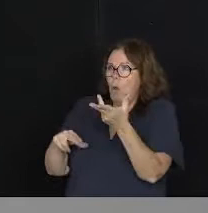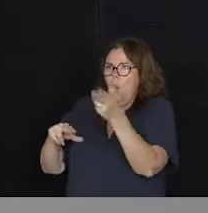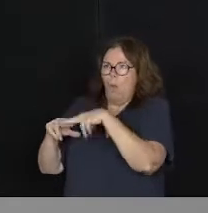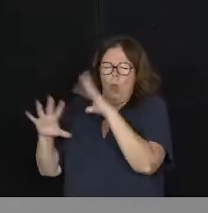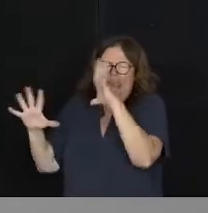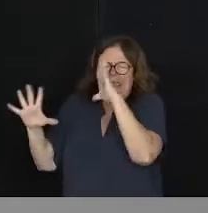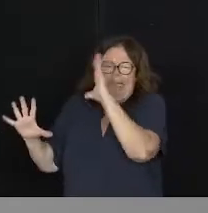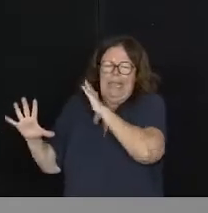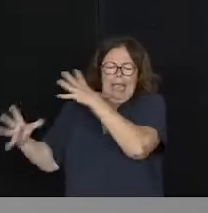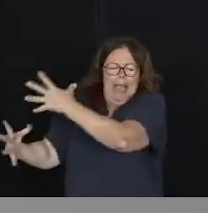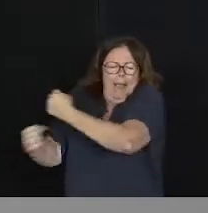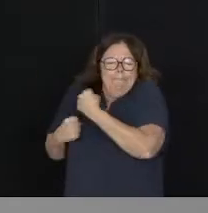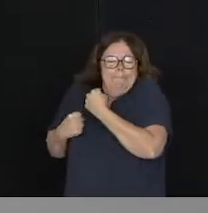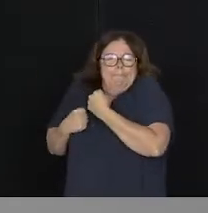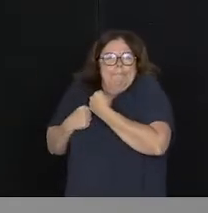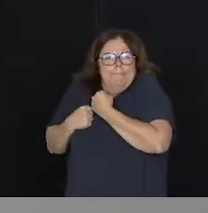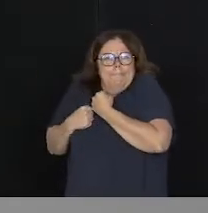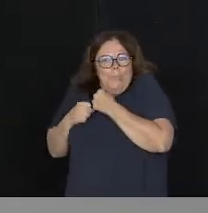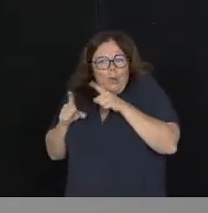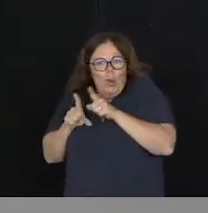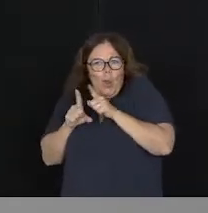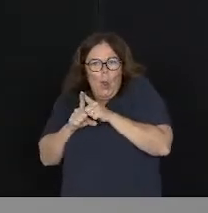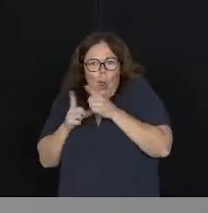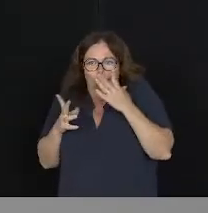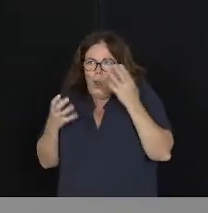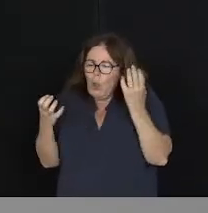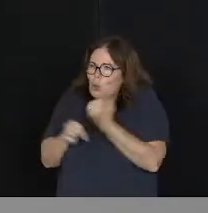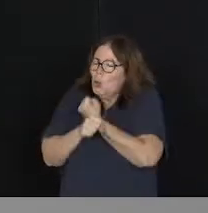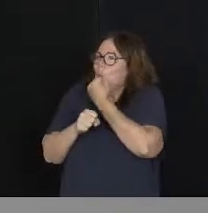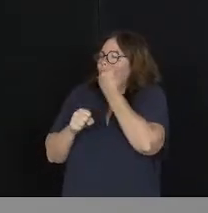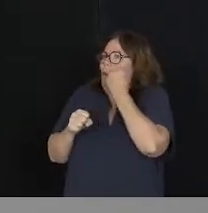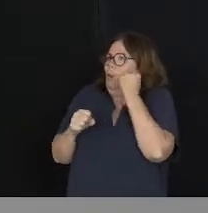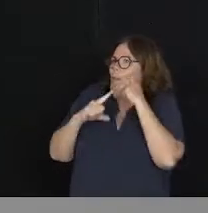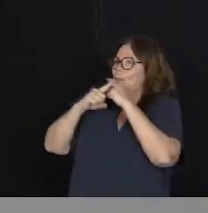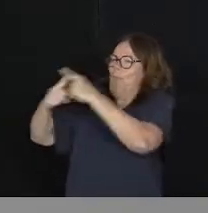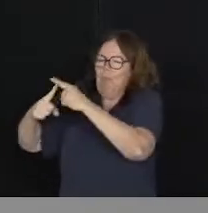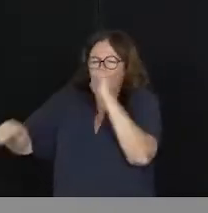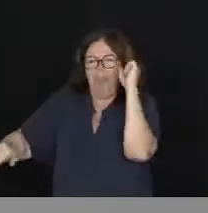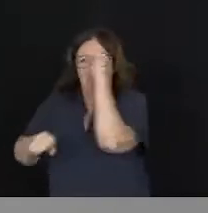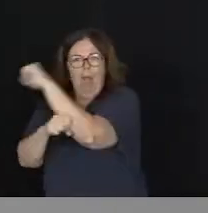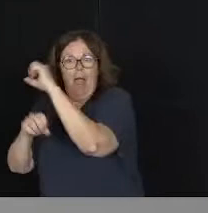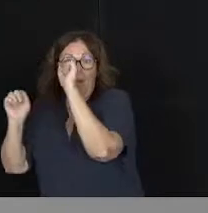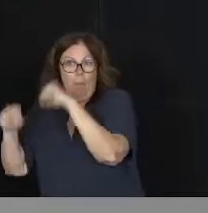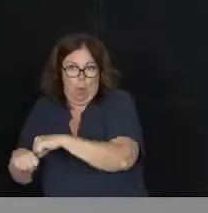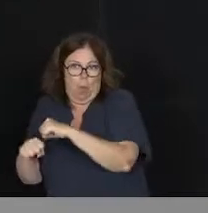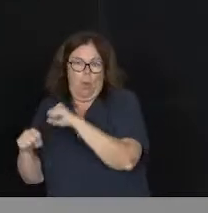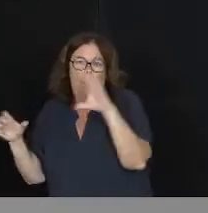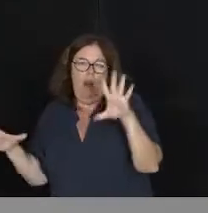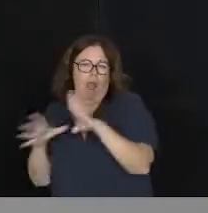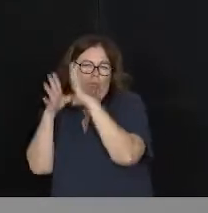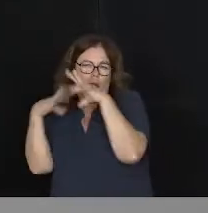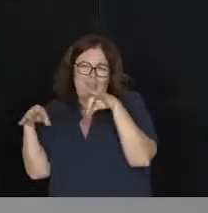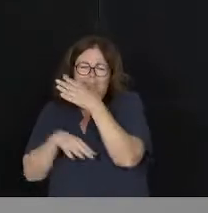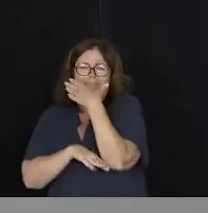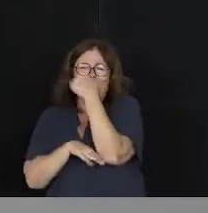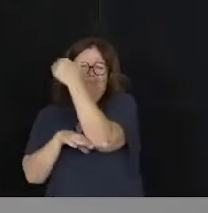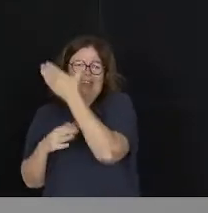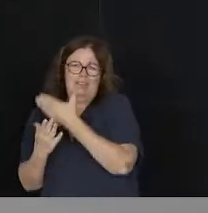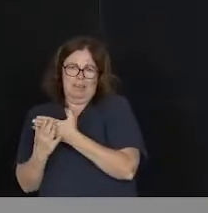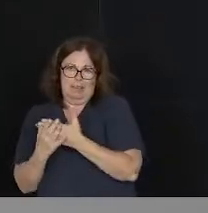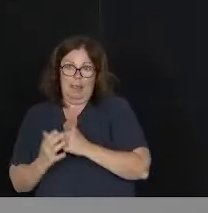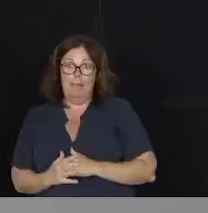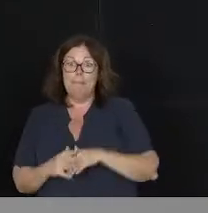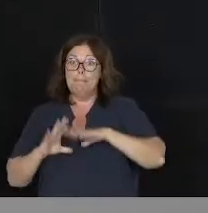d'une certaine façon leur certitude de la victoire à venir. Mais pour 1914 en tout cas, ces